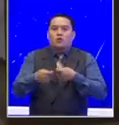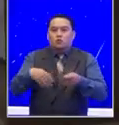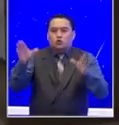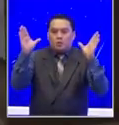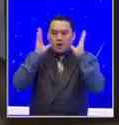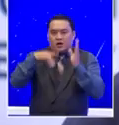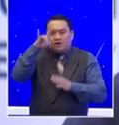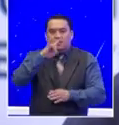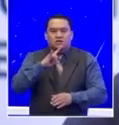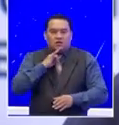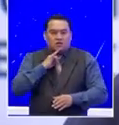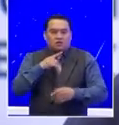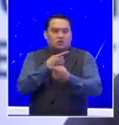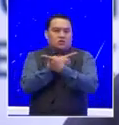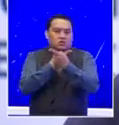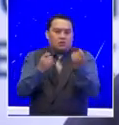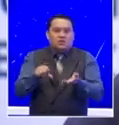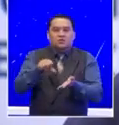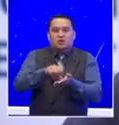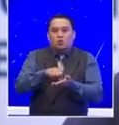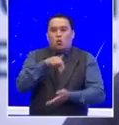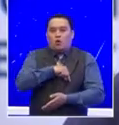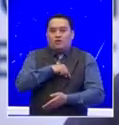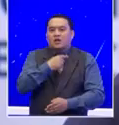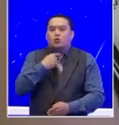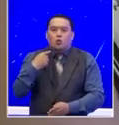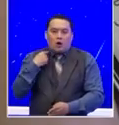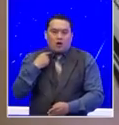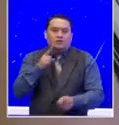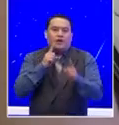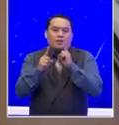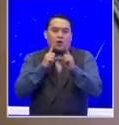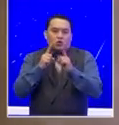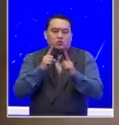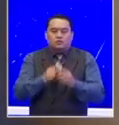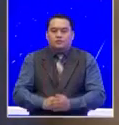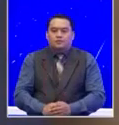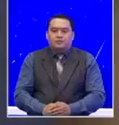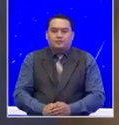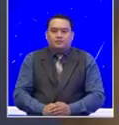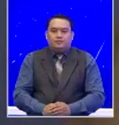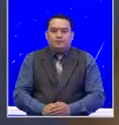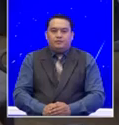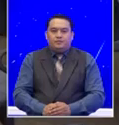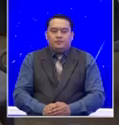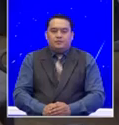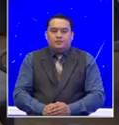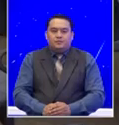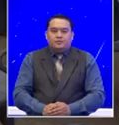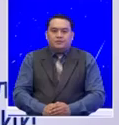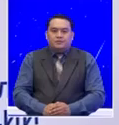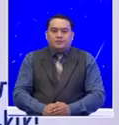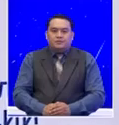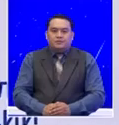управления мусульман Казахстана. Об этом сообщили представители духовенства Талдыкургана на брифинге на площадке ЖТСУ «Медиа».